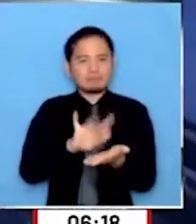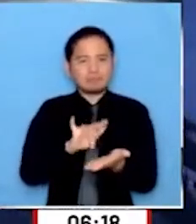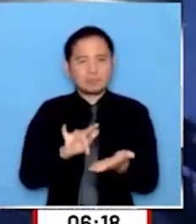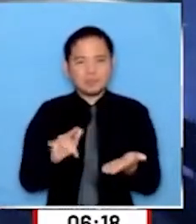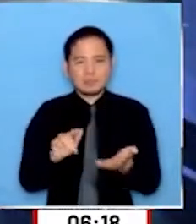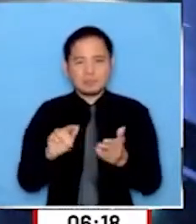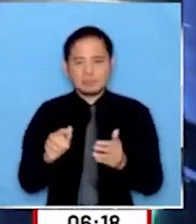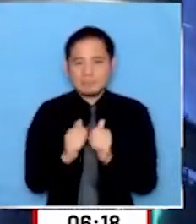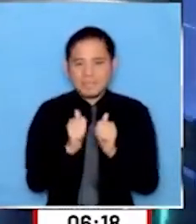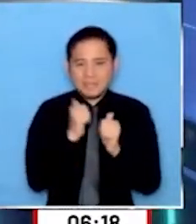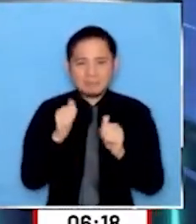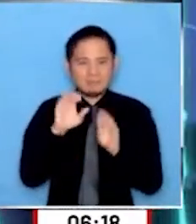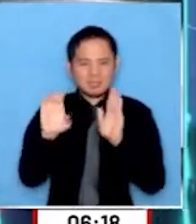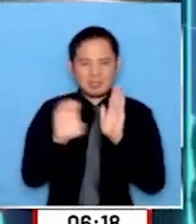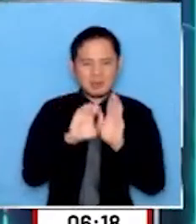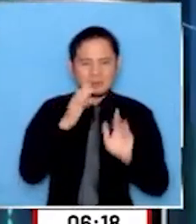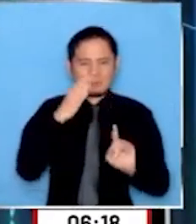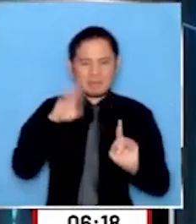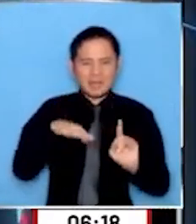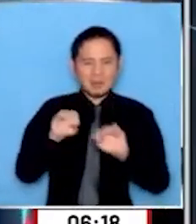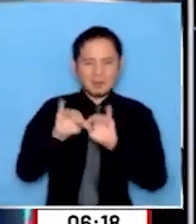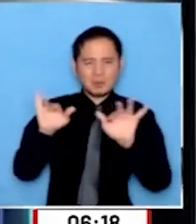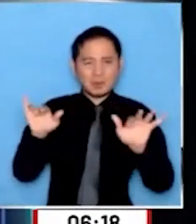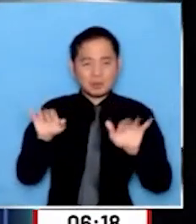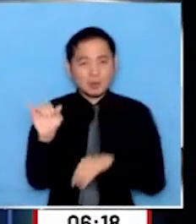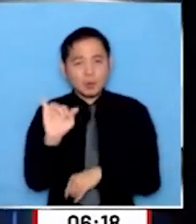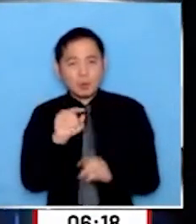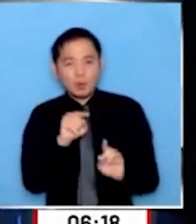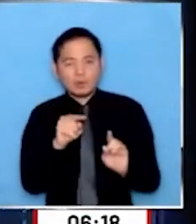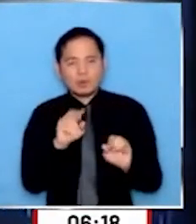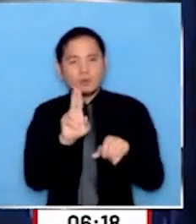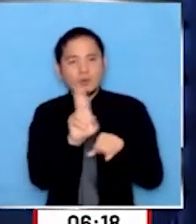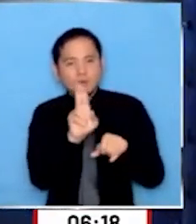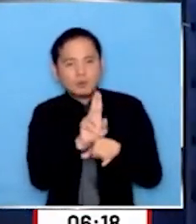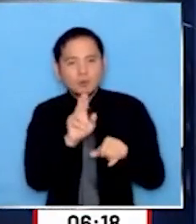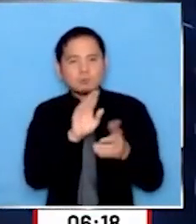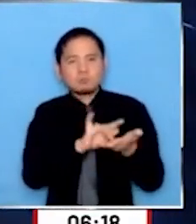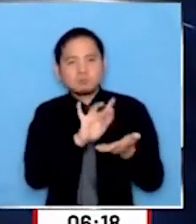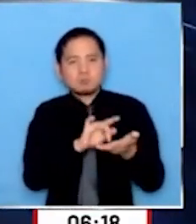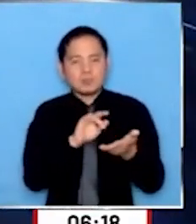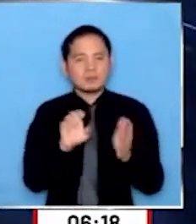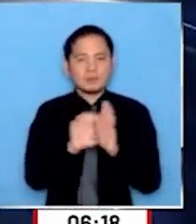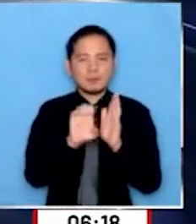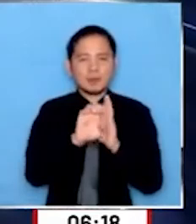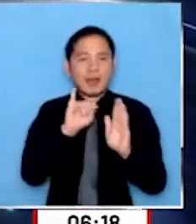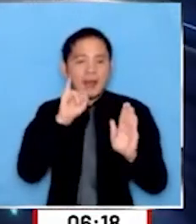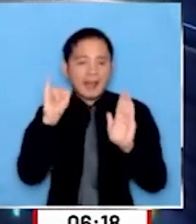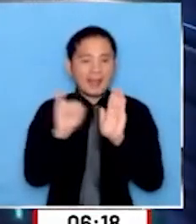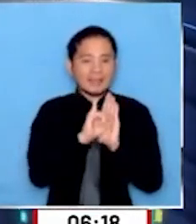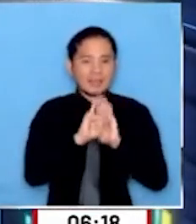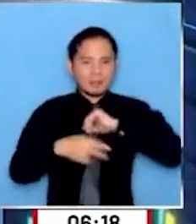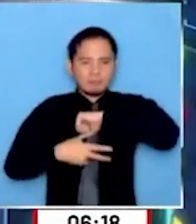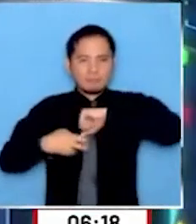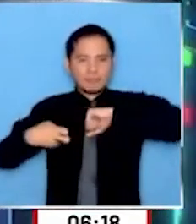deepfakes, there was always a worry na pwede siyang gamitin for, you know, identity theft, pwede siyang gamitin to defraud